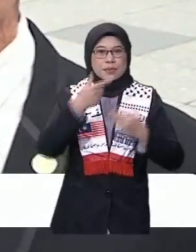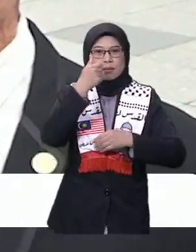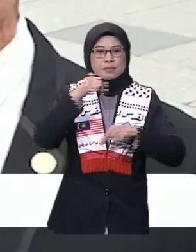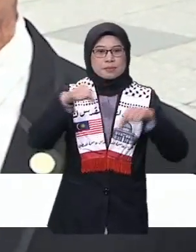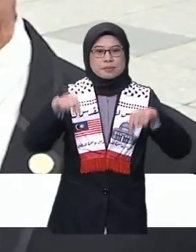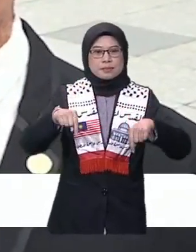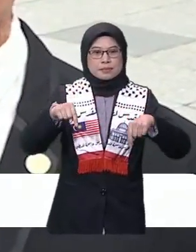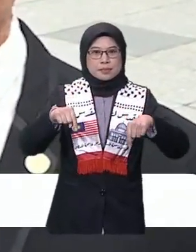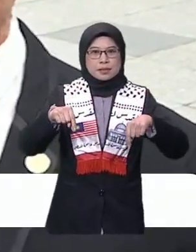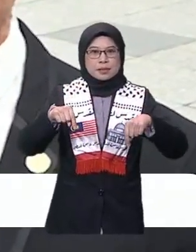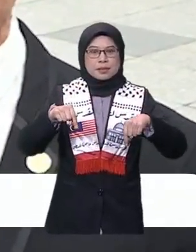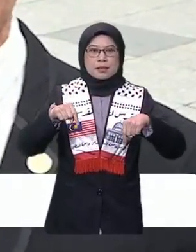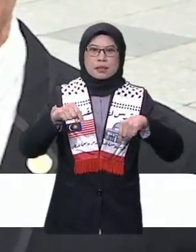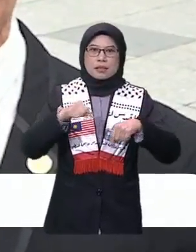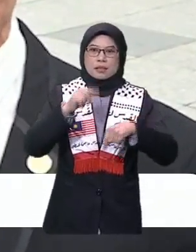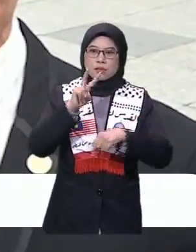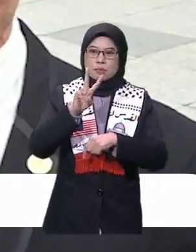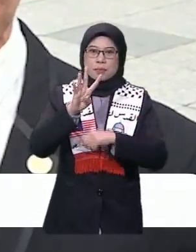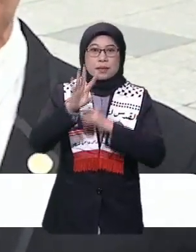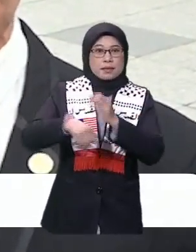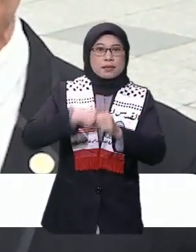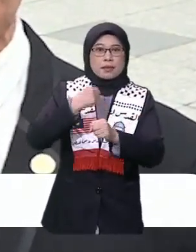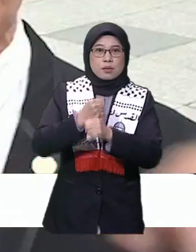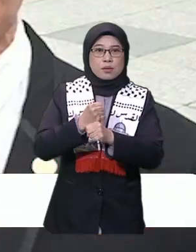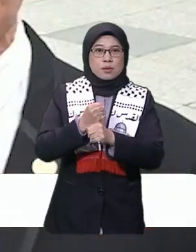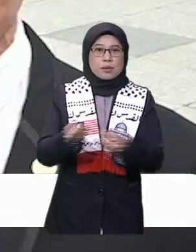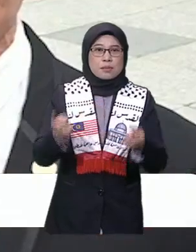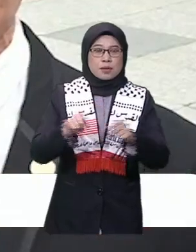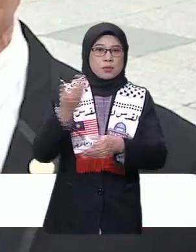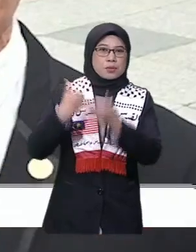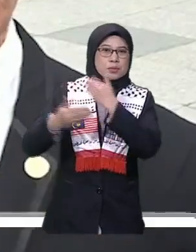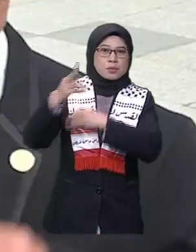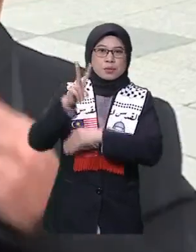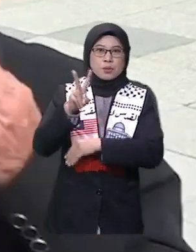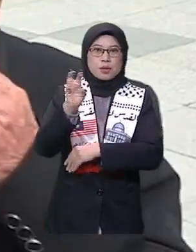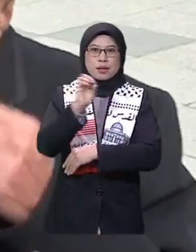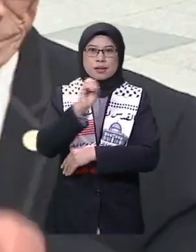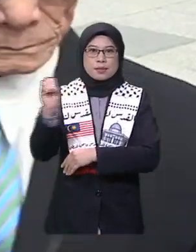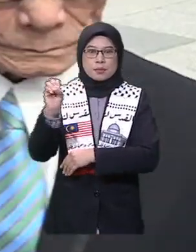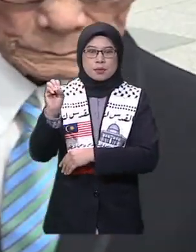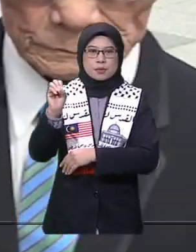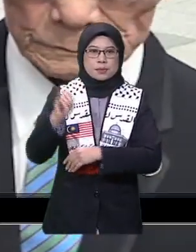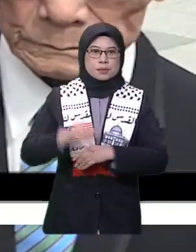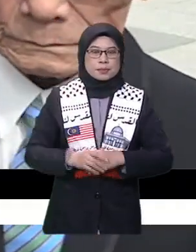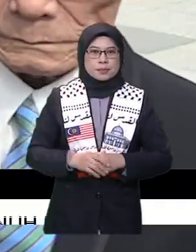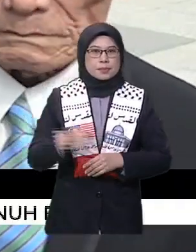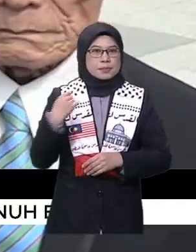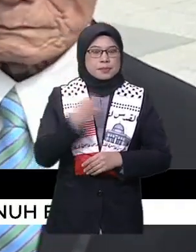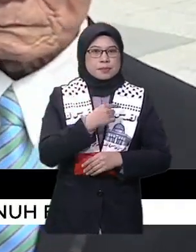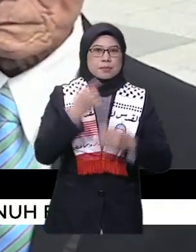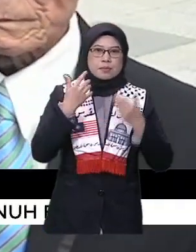dah masuk tahun ke-24 tragedi ini. Kita pun secara